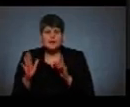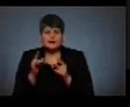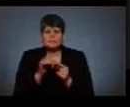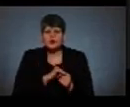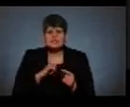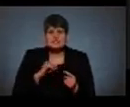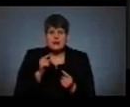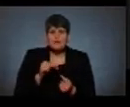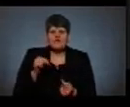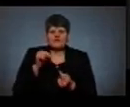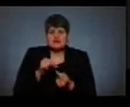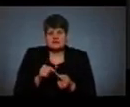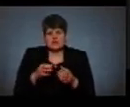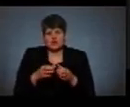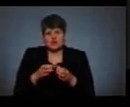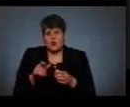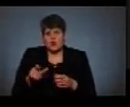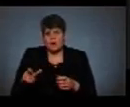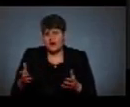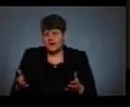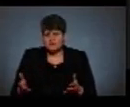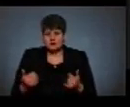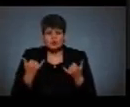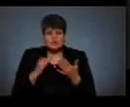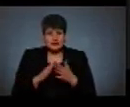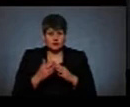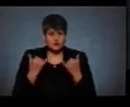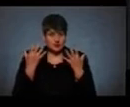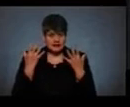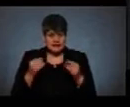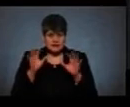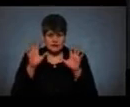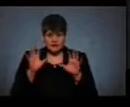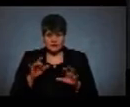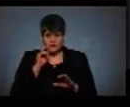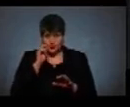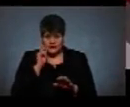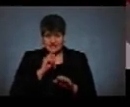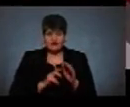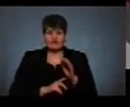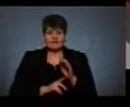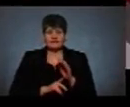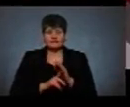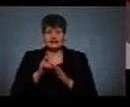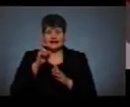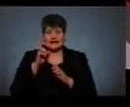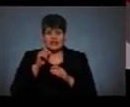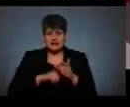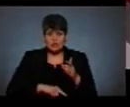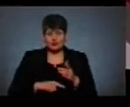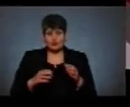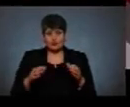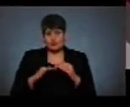самовизначенню громад, тому що станом на сьогоднішній день законодавство України в релігійному полі мало